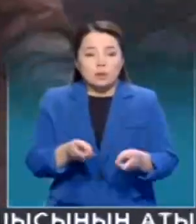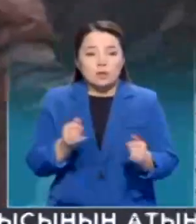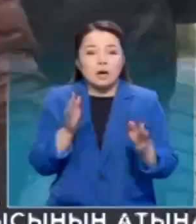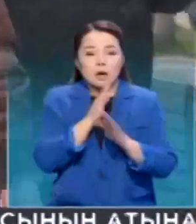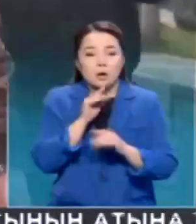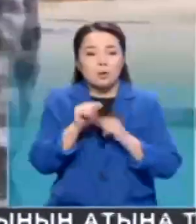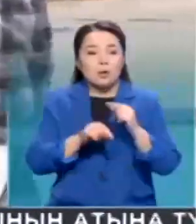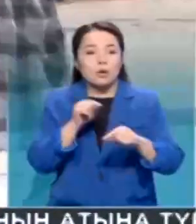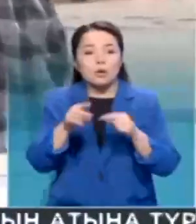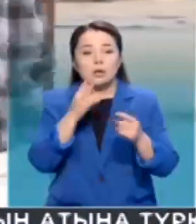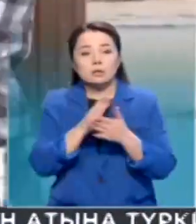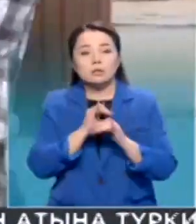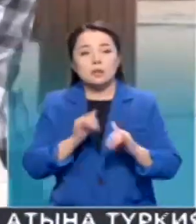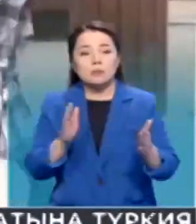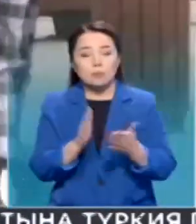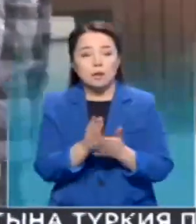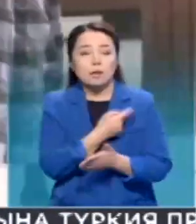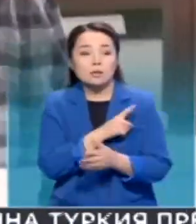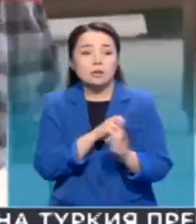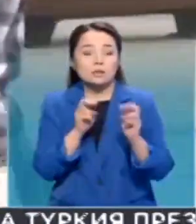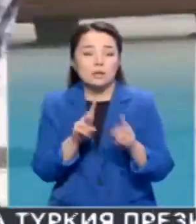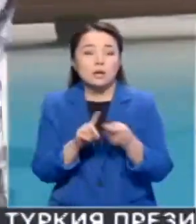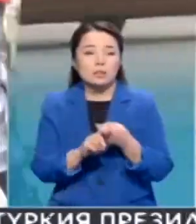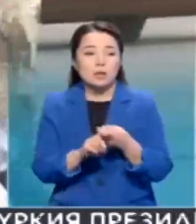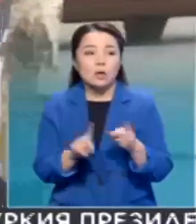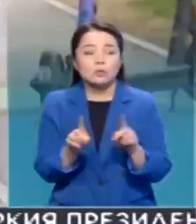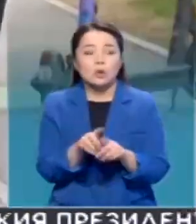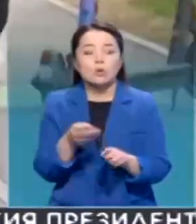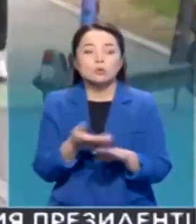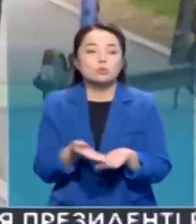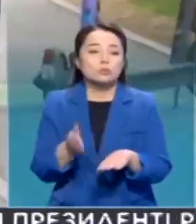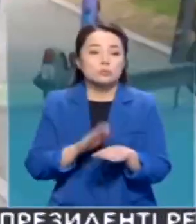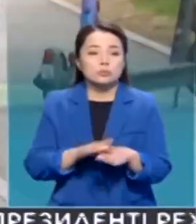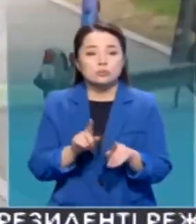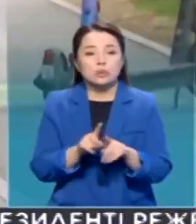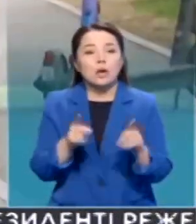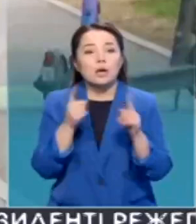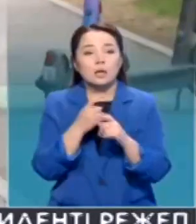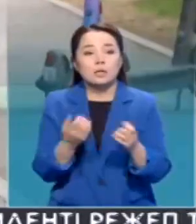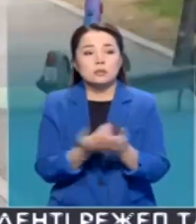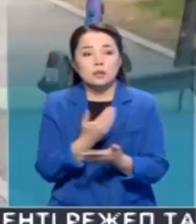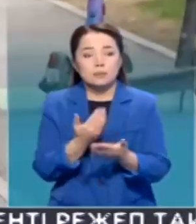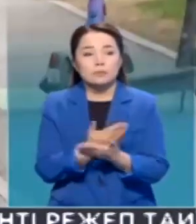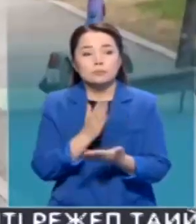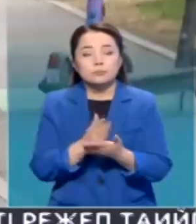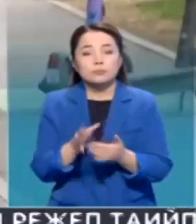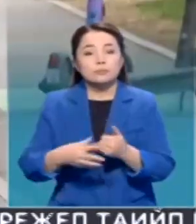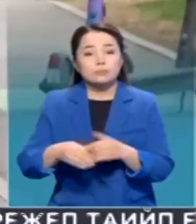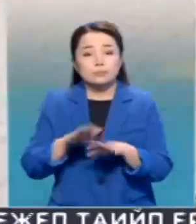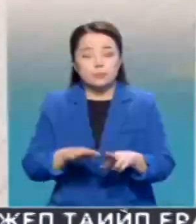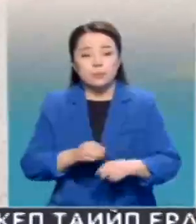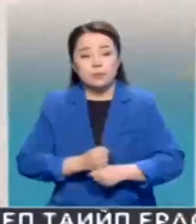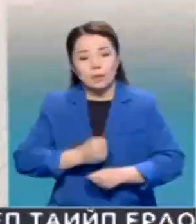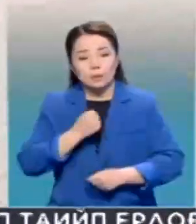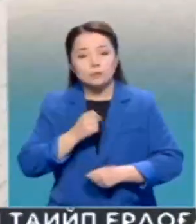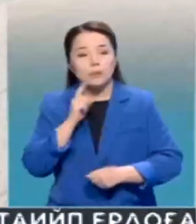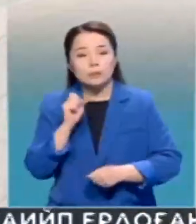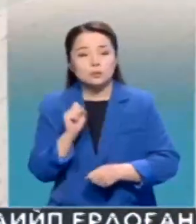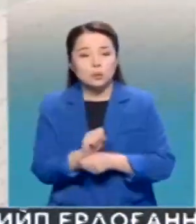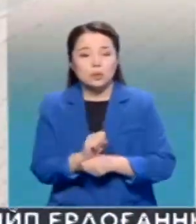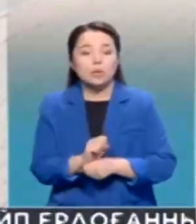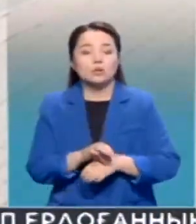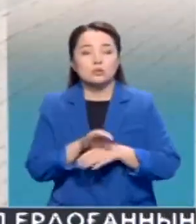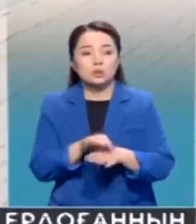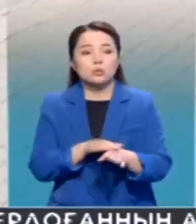арқылы таралады. Санитар дәрігерлер елде эпиджағдайдың күрделене түскенін айтып, сондықтан өңірлерге қатаң мониторинг